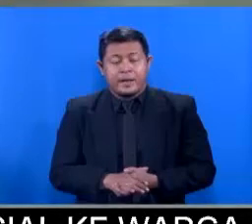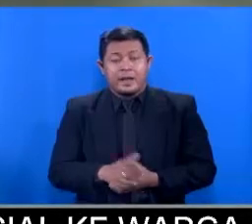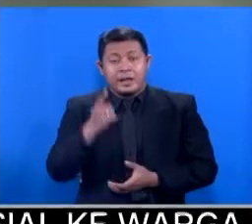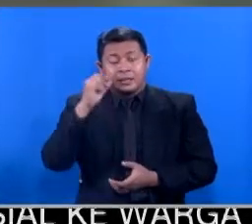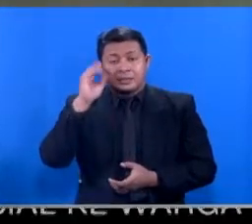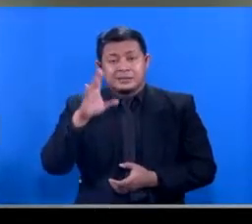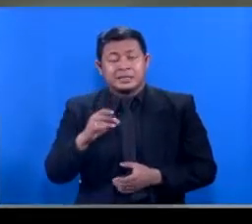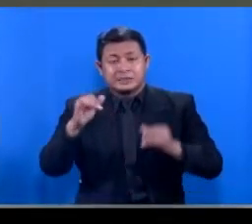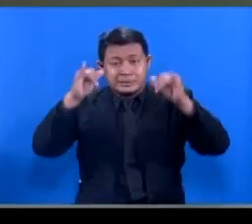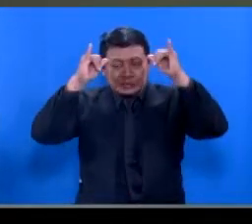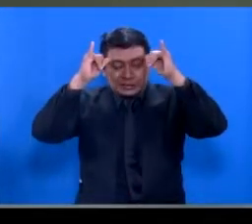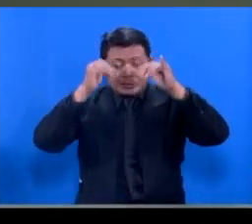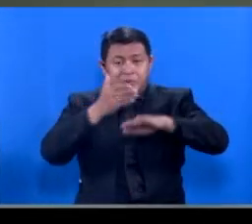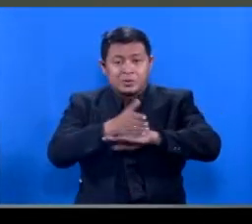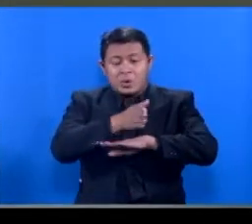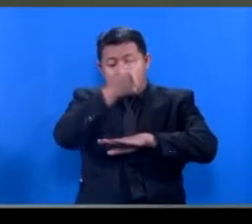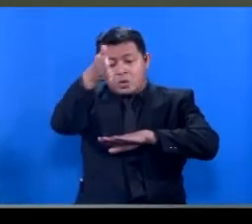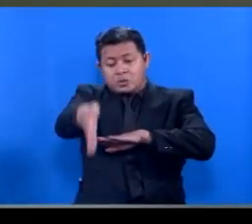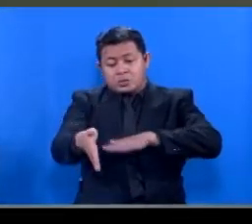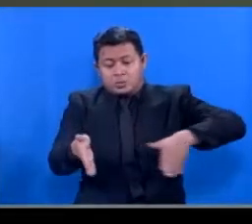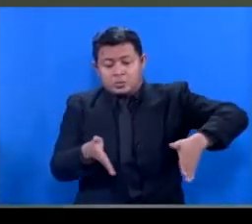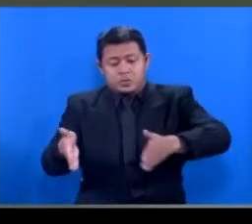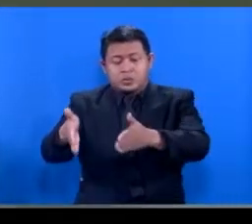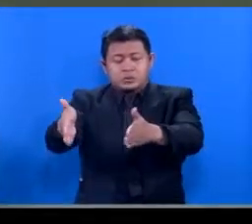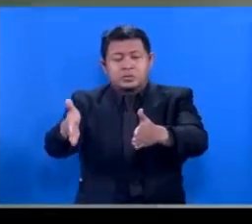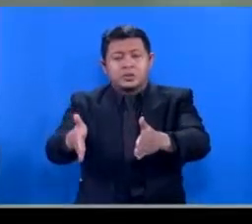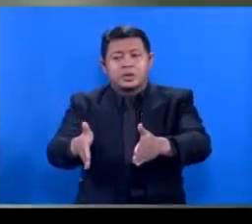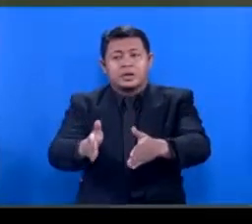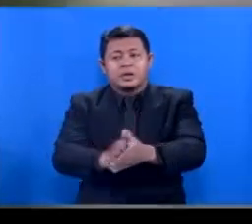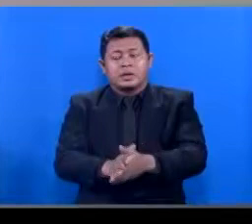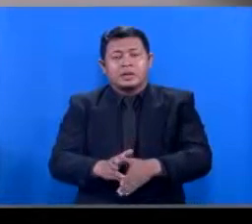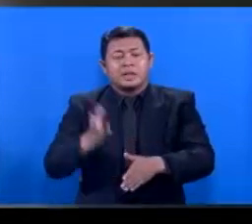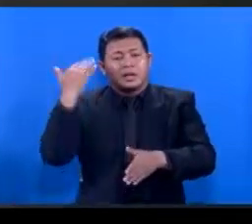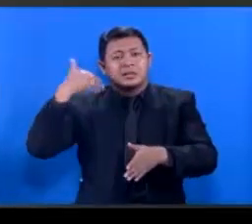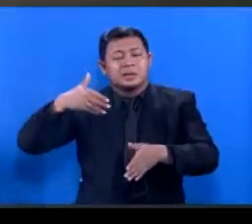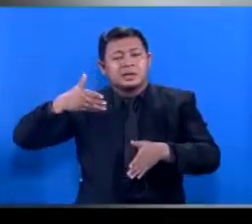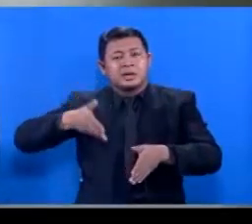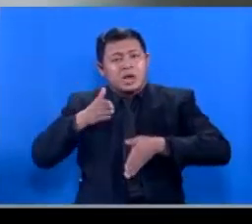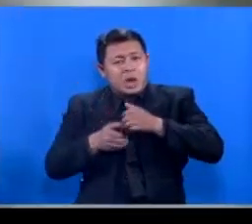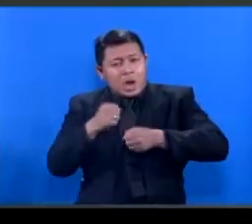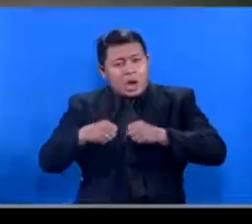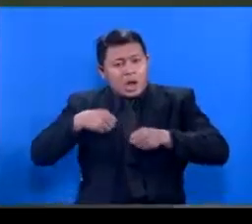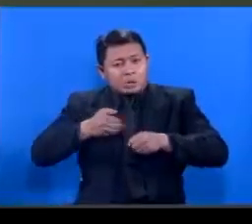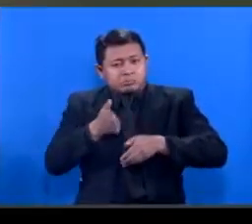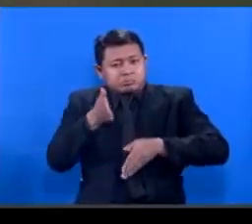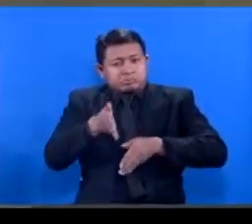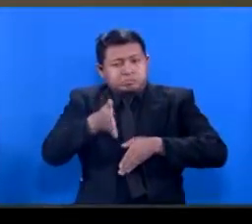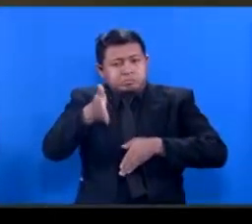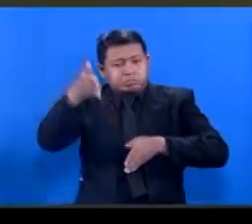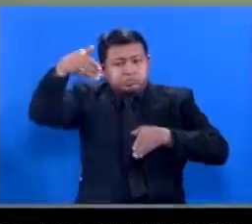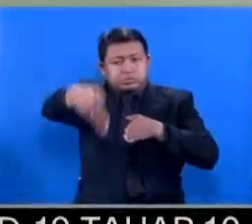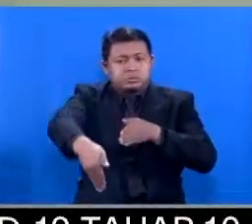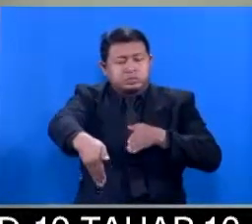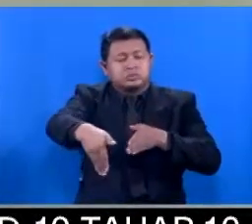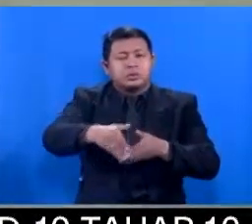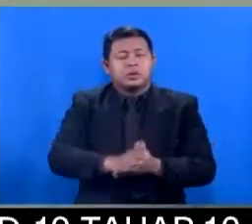siang, seekor sapi kurban tercebur di aliran kali kecil setelah sempat berlarian sejauh 100 meter. Evakuasi sapi